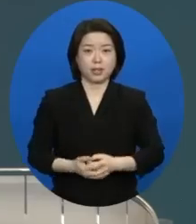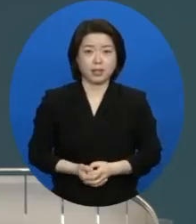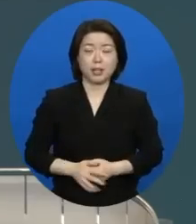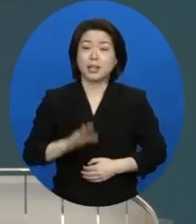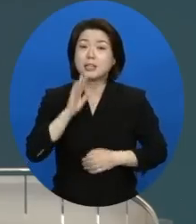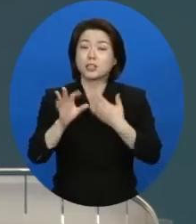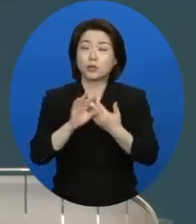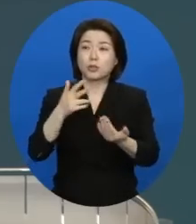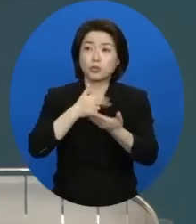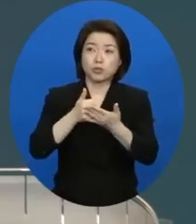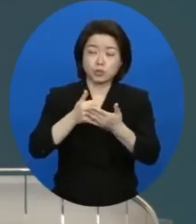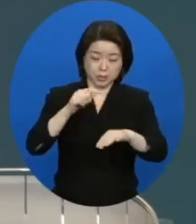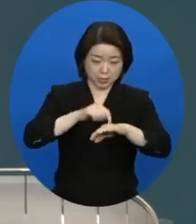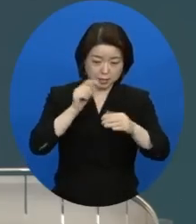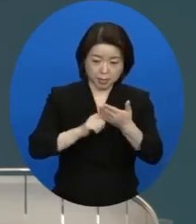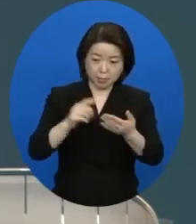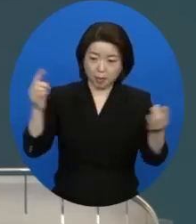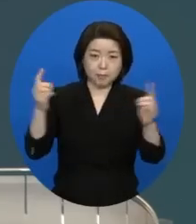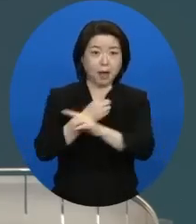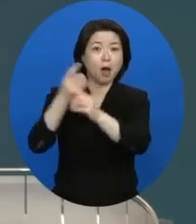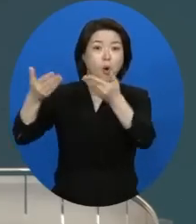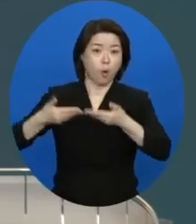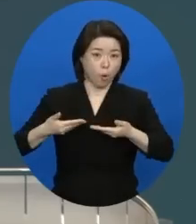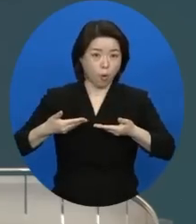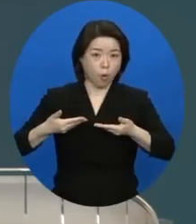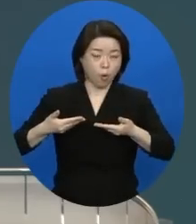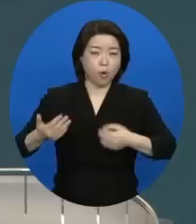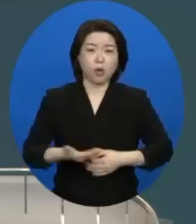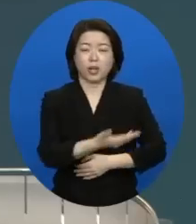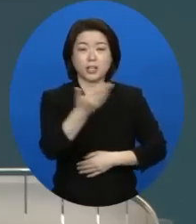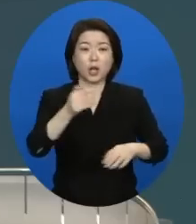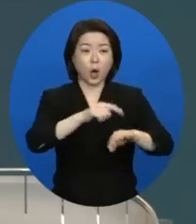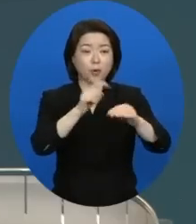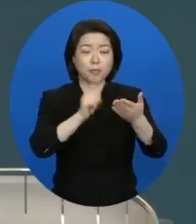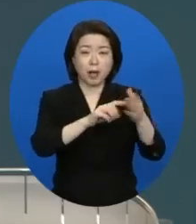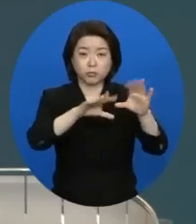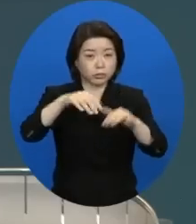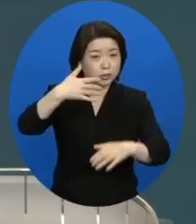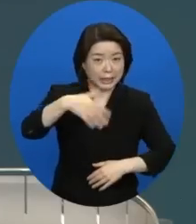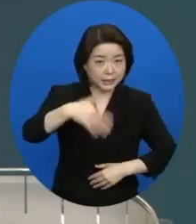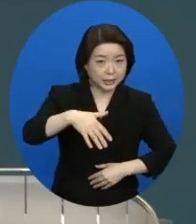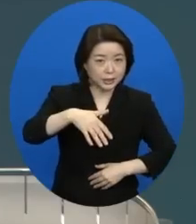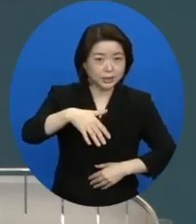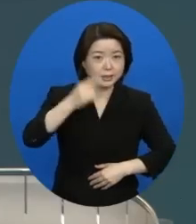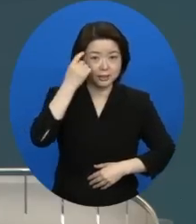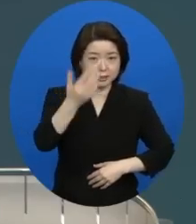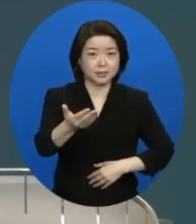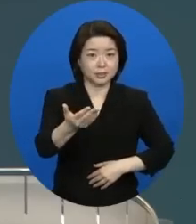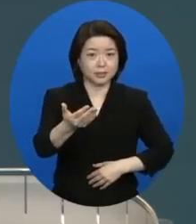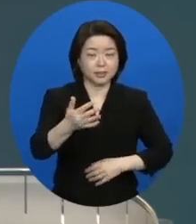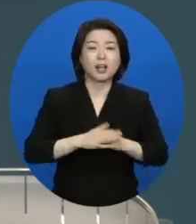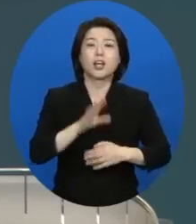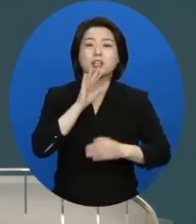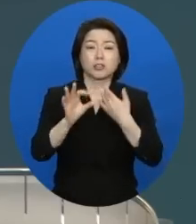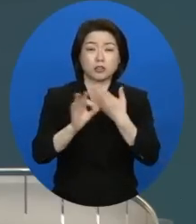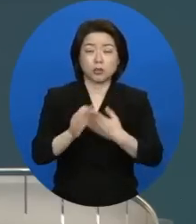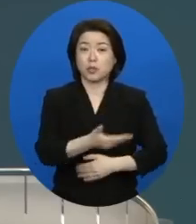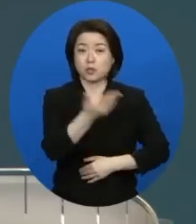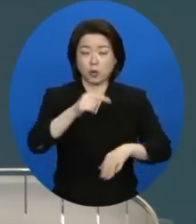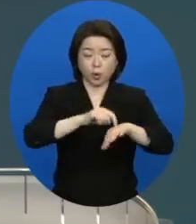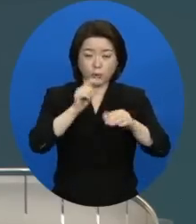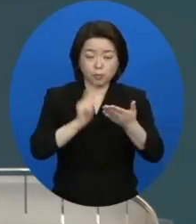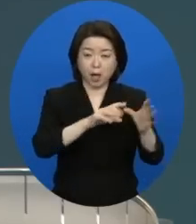그러면 주님이 내 마음을 바꾸세요. 여러분의 마음이 아직 부드러워지지 않았습니까? 그러면 여러분의